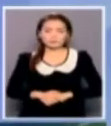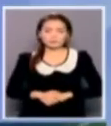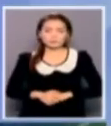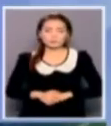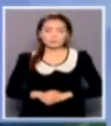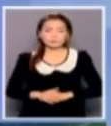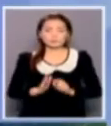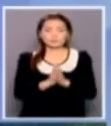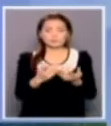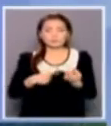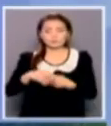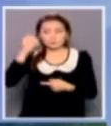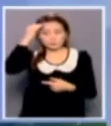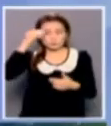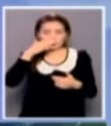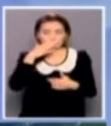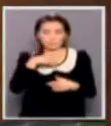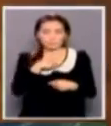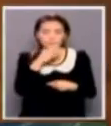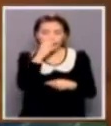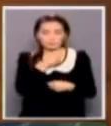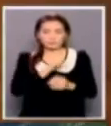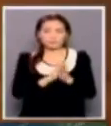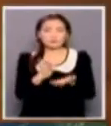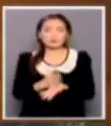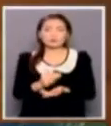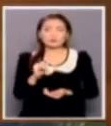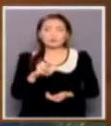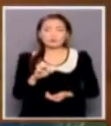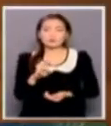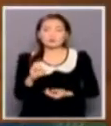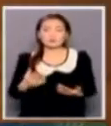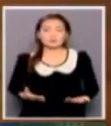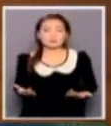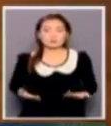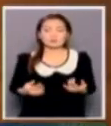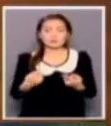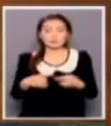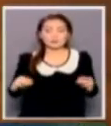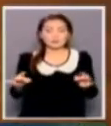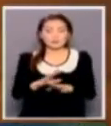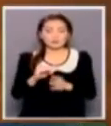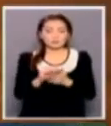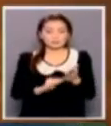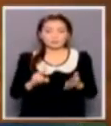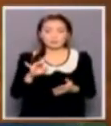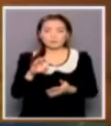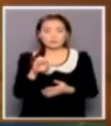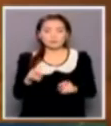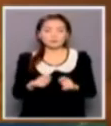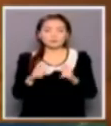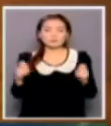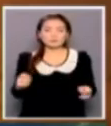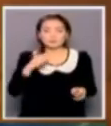кітабы біздің санамызға қатты әсер етті. Жұмекен Нәжмеденов ол көз тірісінде ақ бірқатар жыр жинағы мен романдарын жарыққа